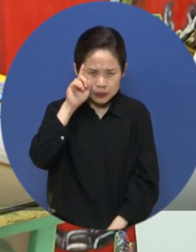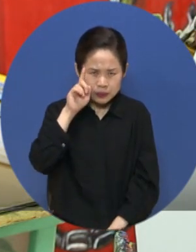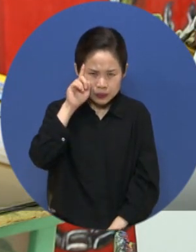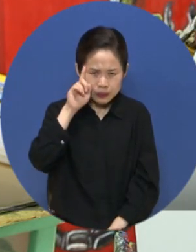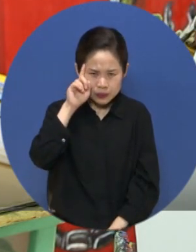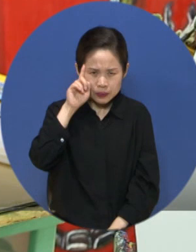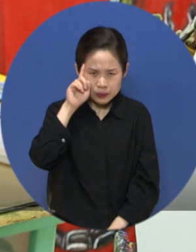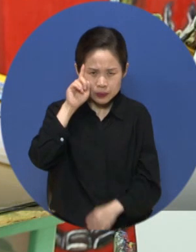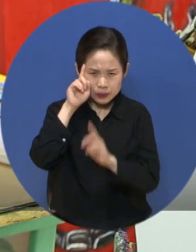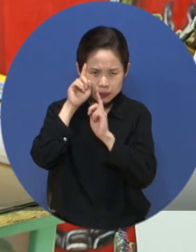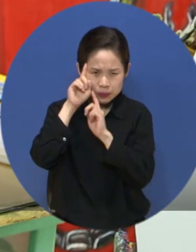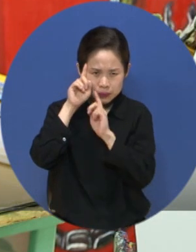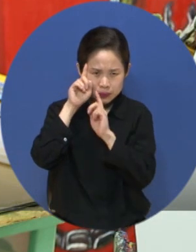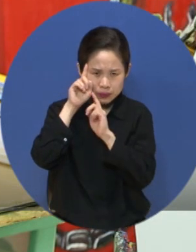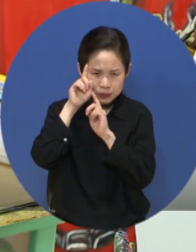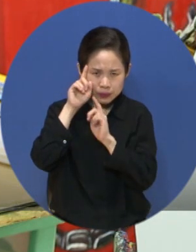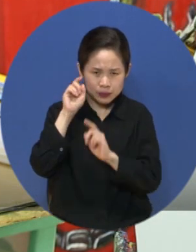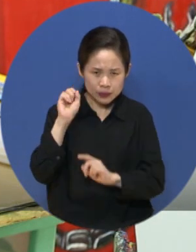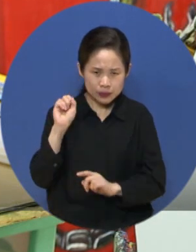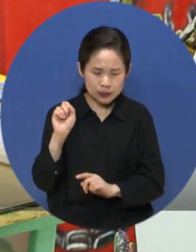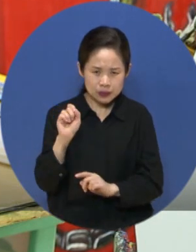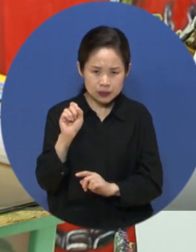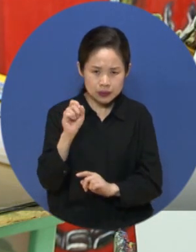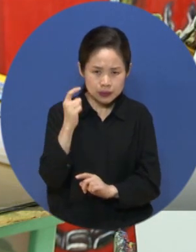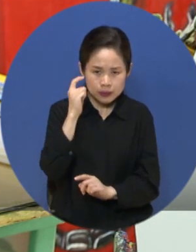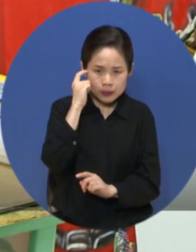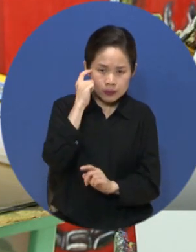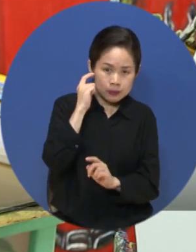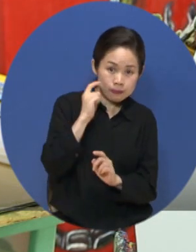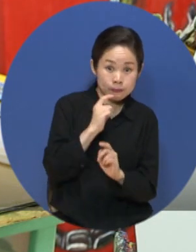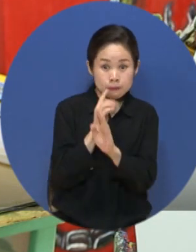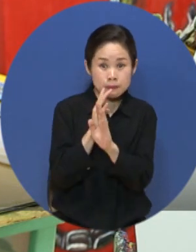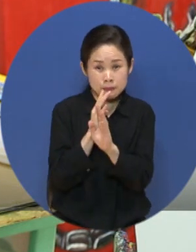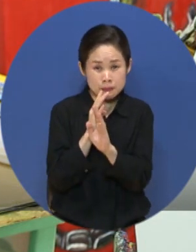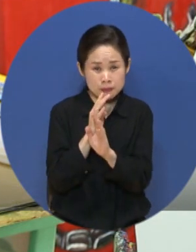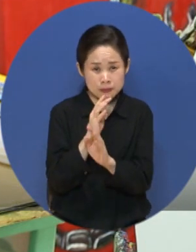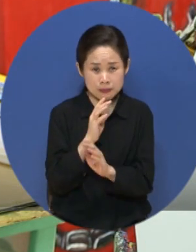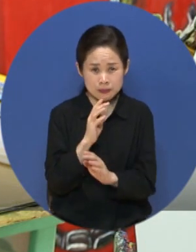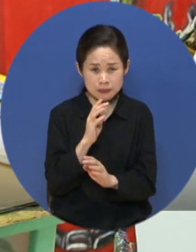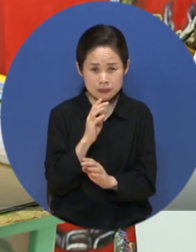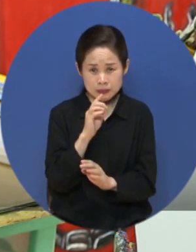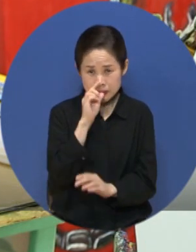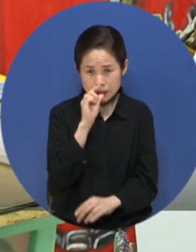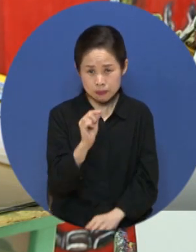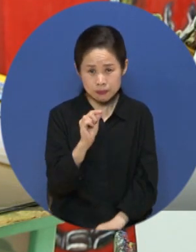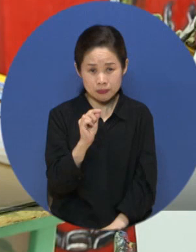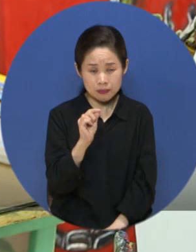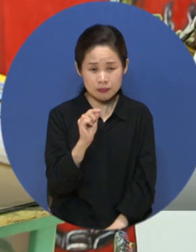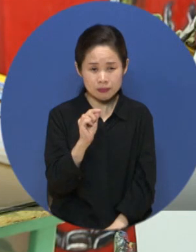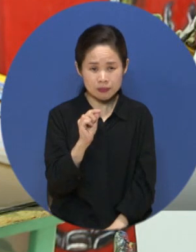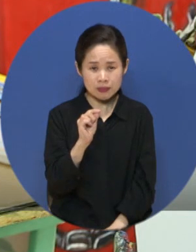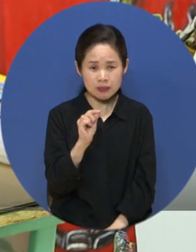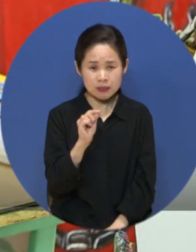신경을 꼰두세우고 하지 않았나 생각해보면